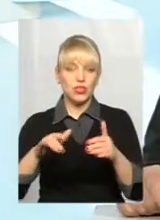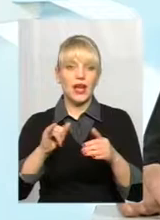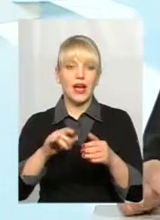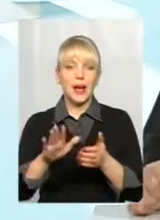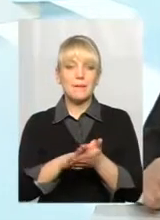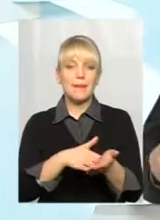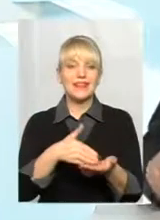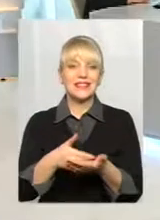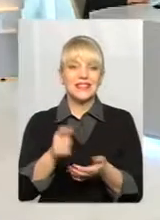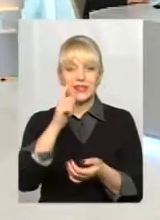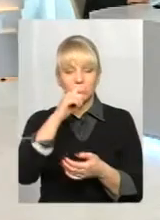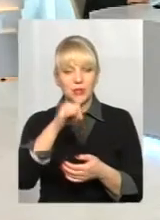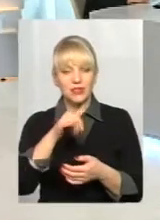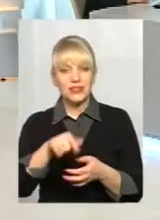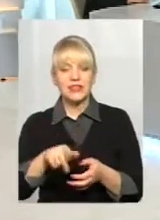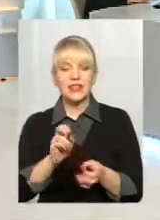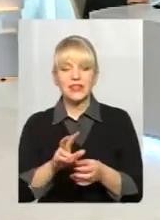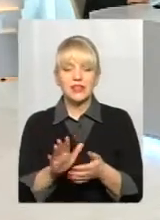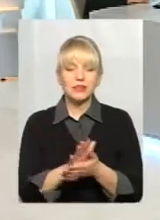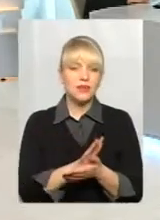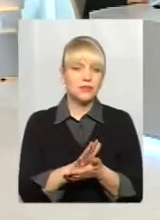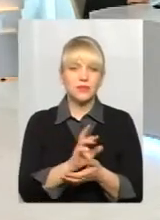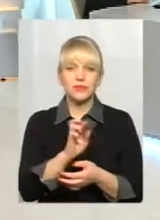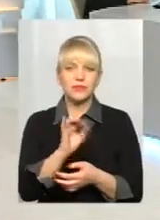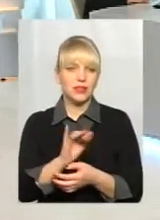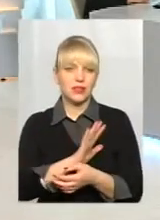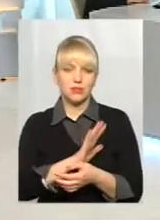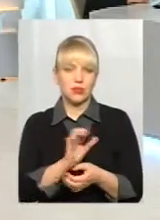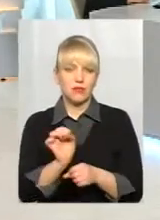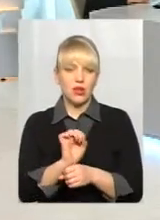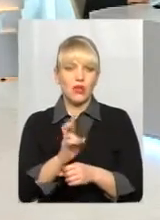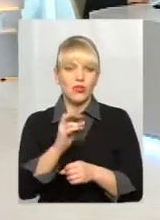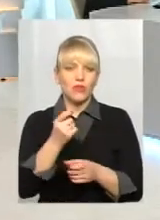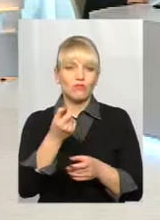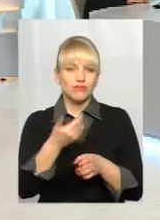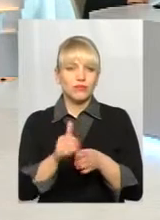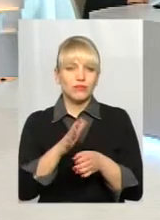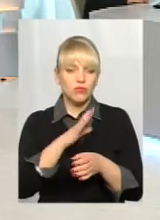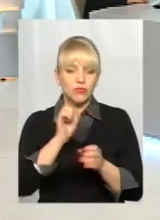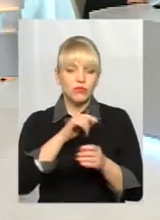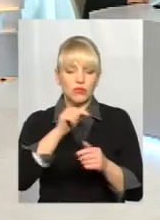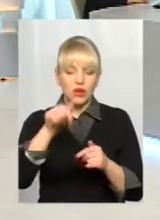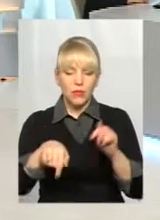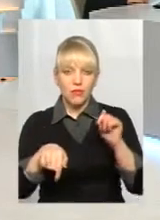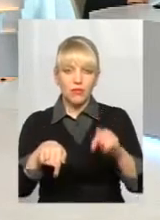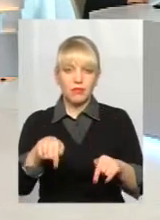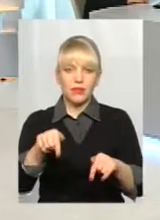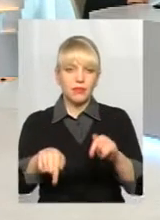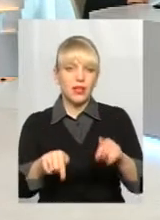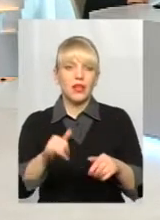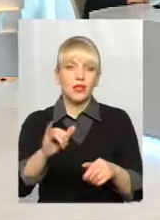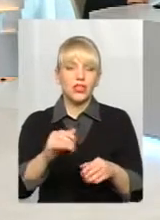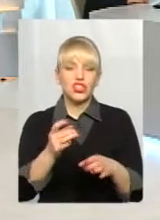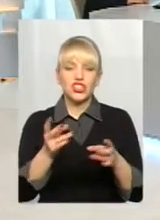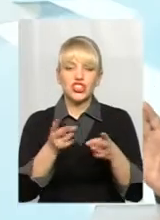ж, як би акуратно, які б гарні автомобілі не було, мастило потихеньку прокапує і дуже шкідливо